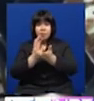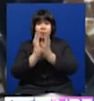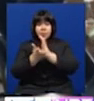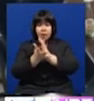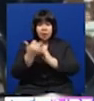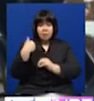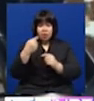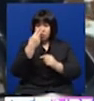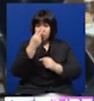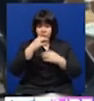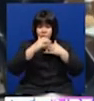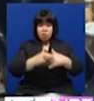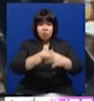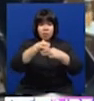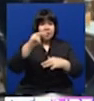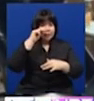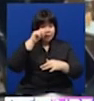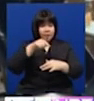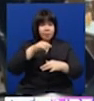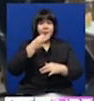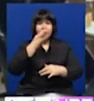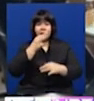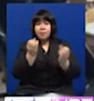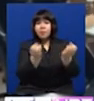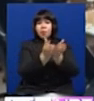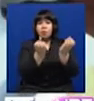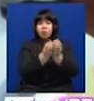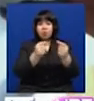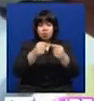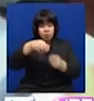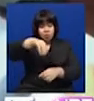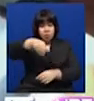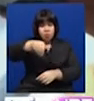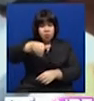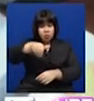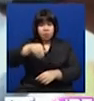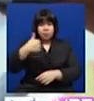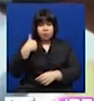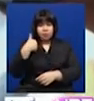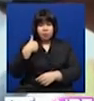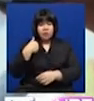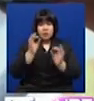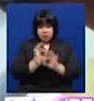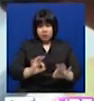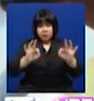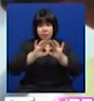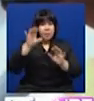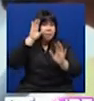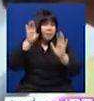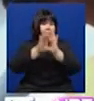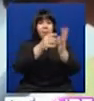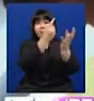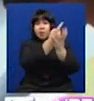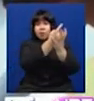จจับคลื่นน้ำทะเลป้องกันปัญหาน้ำเค็มไม่ให้กระทบต่อระบบผลิตน้ำประปาโดยเฉพาะการใช้ภาพดาวเทียมสำรว